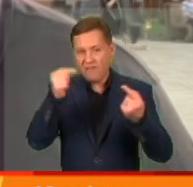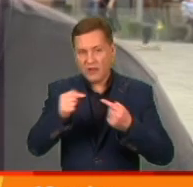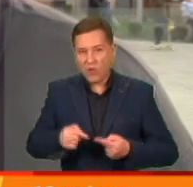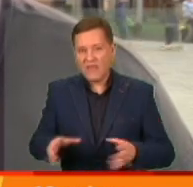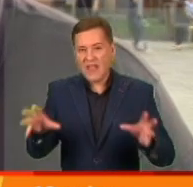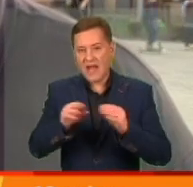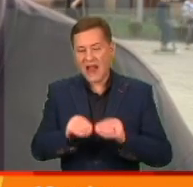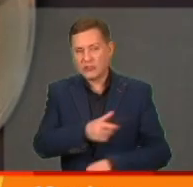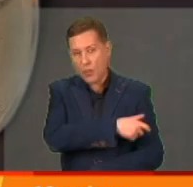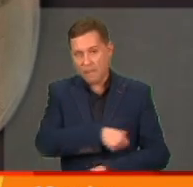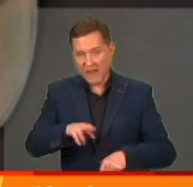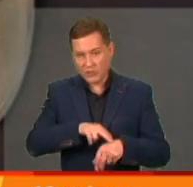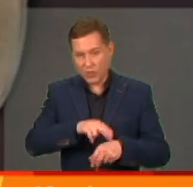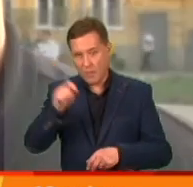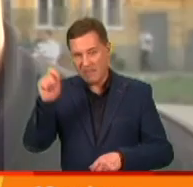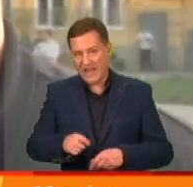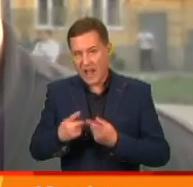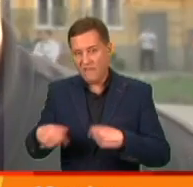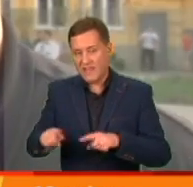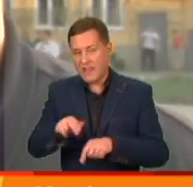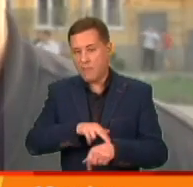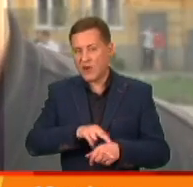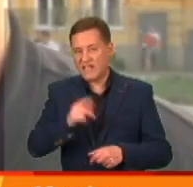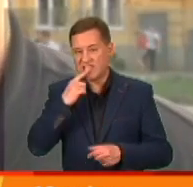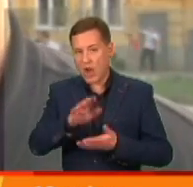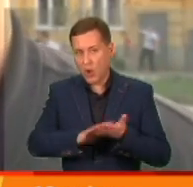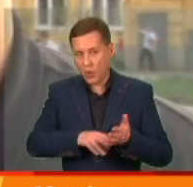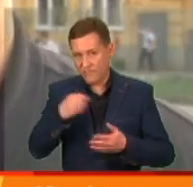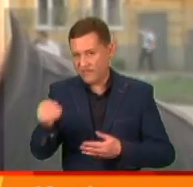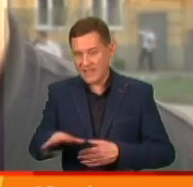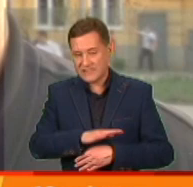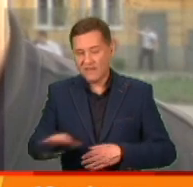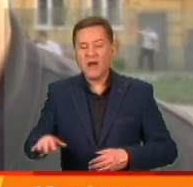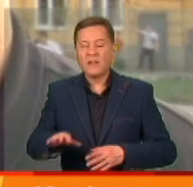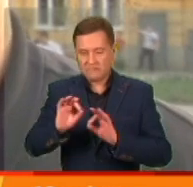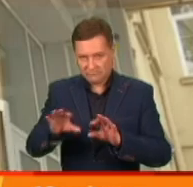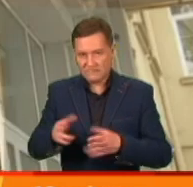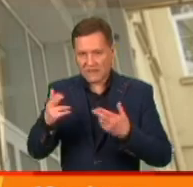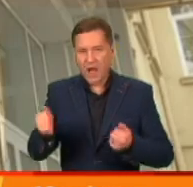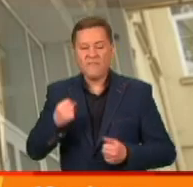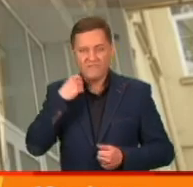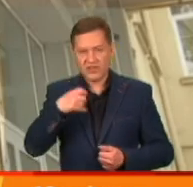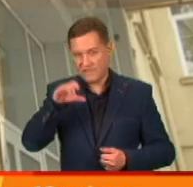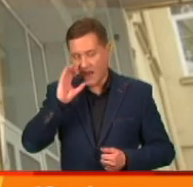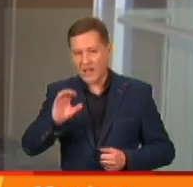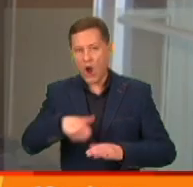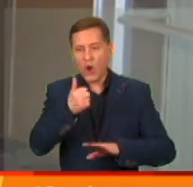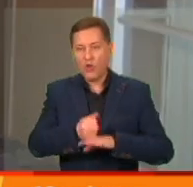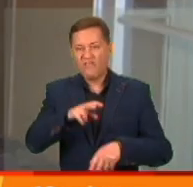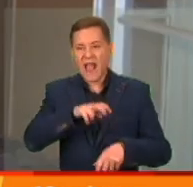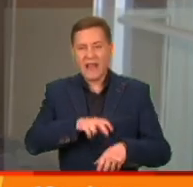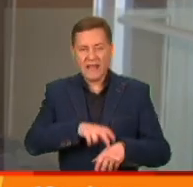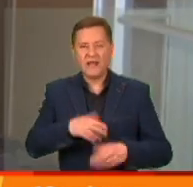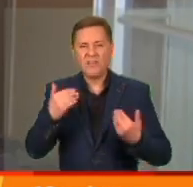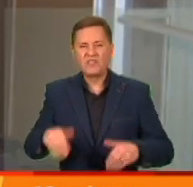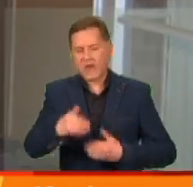разом з патрульними вони приїхали в відділок поліції. Аналіз крові вона не здавала, вона надала пояснення, що вона дійсно вживала алкоголь. Головна лікарка львівського